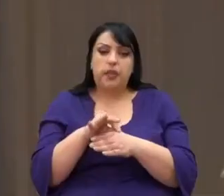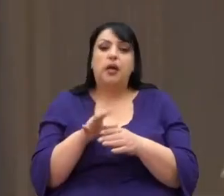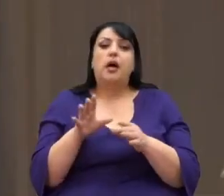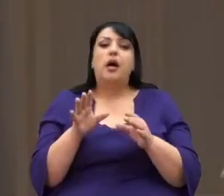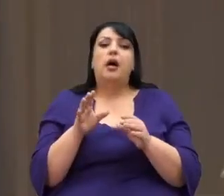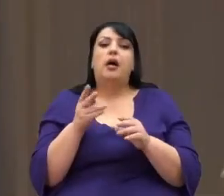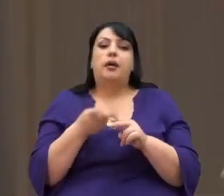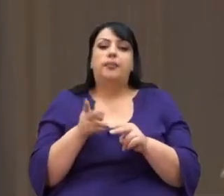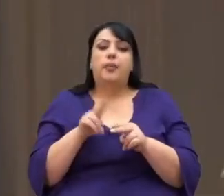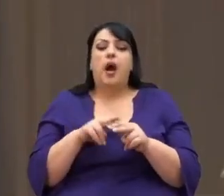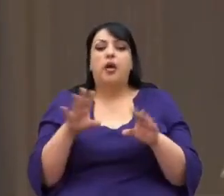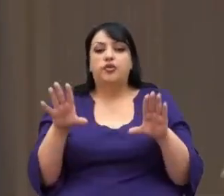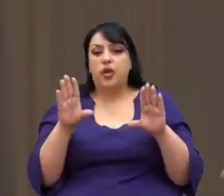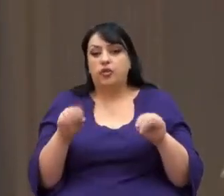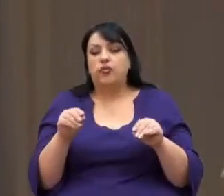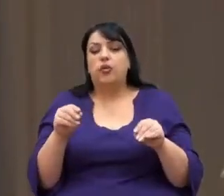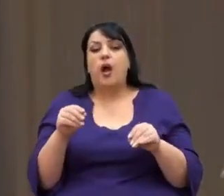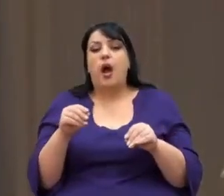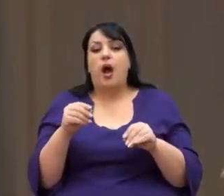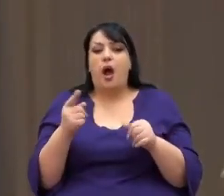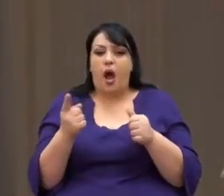հանուն փրկության սկզբունքով։